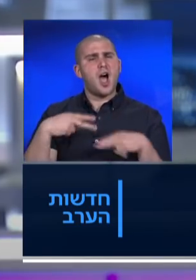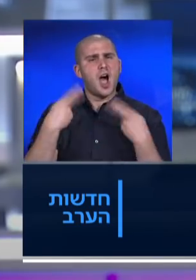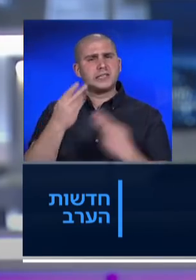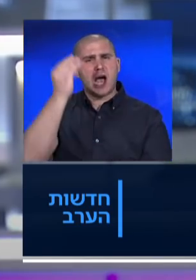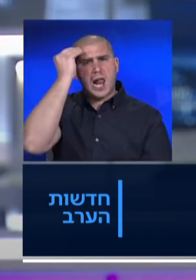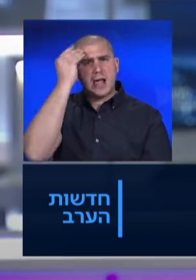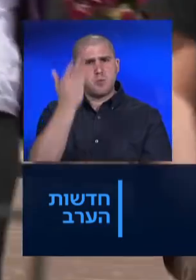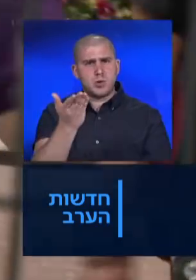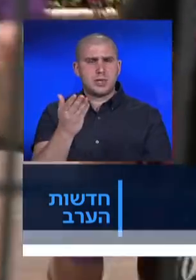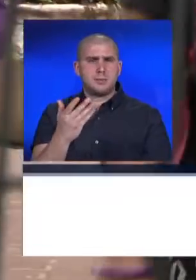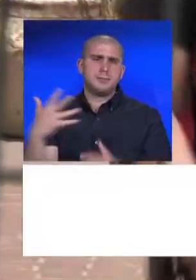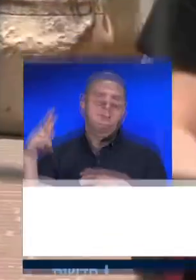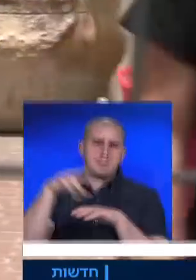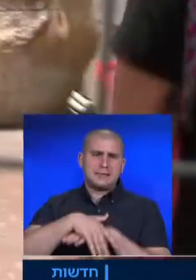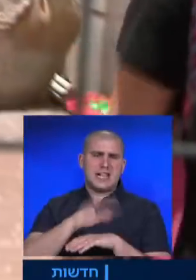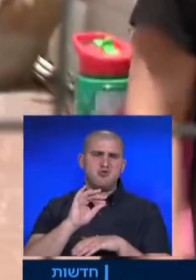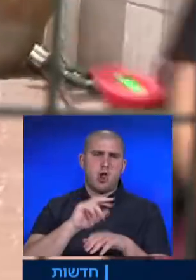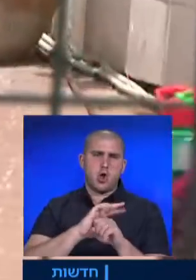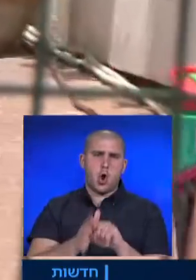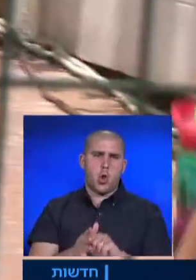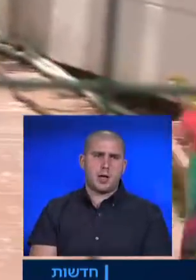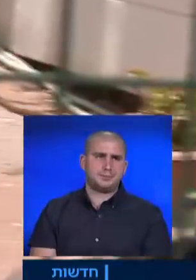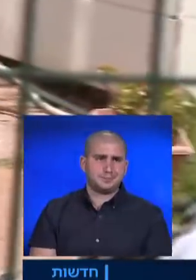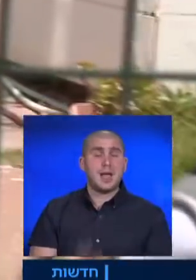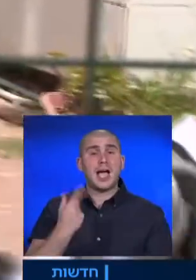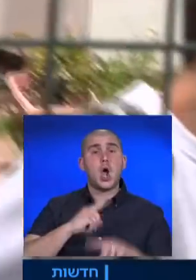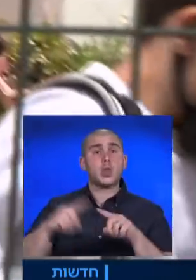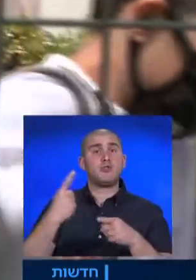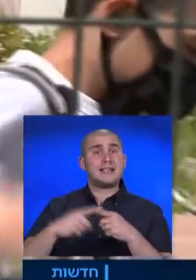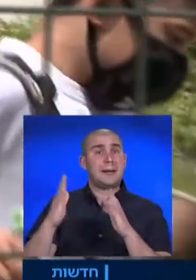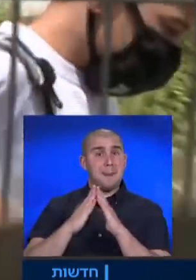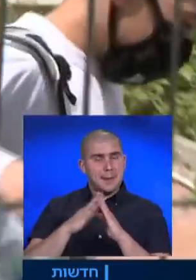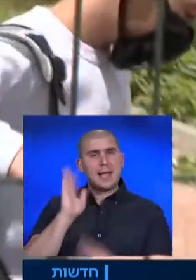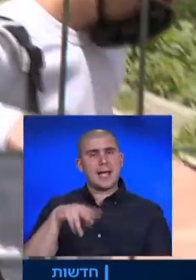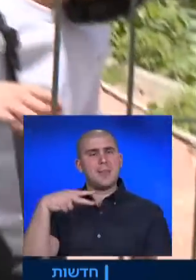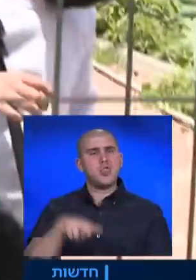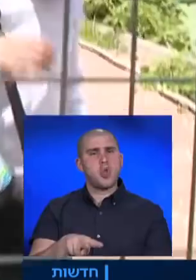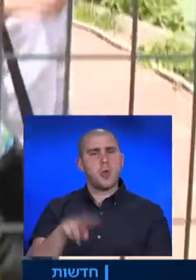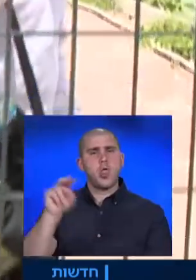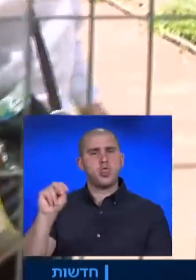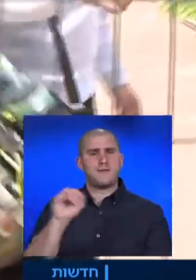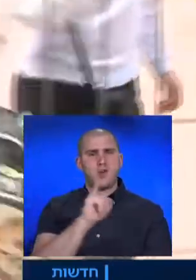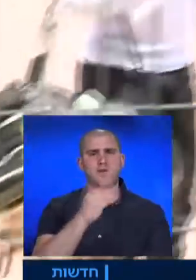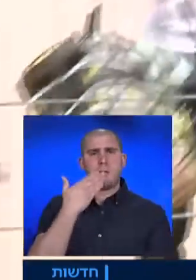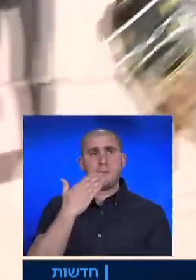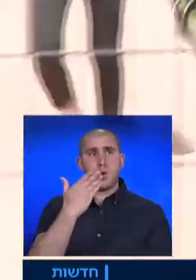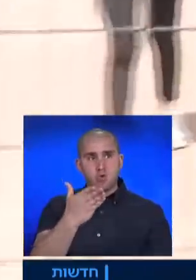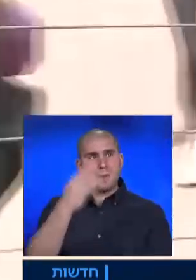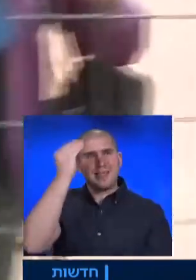קורונה. אחרי חודש וחצי בבית, גם התאומות נועם ויובל מירושלים, תלמידות כיתה